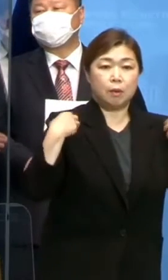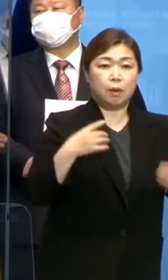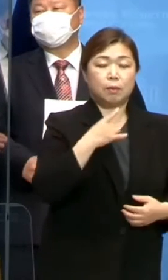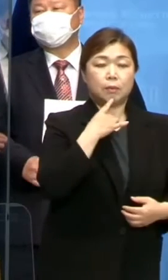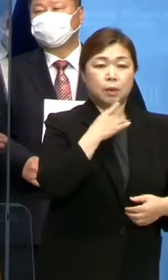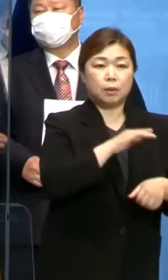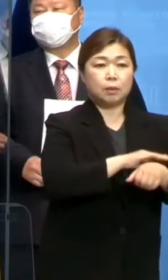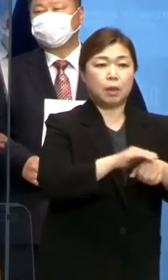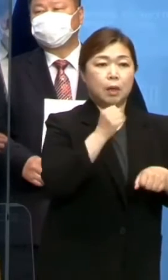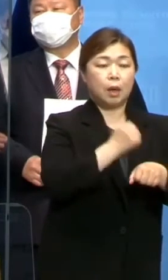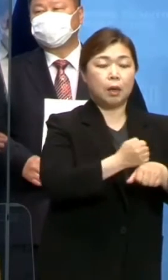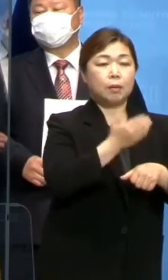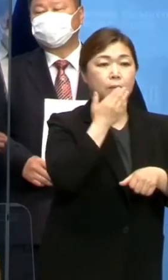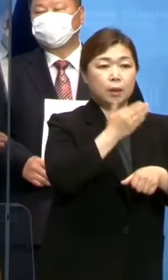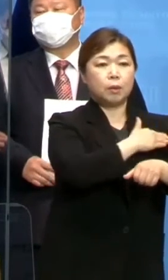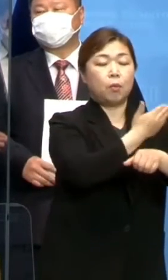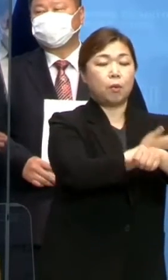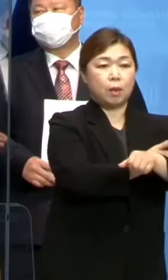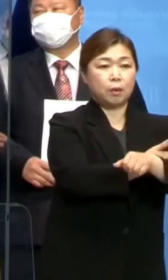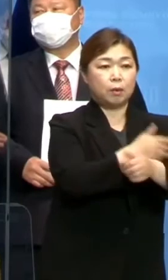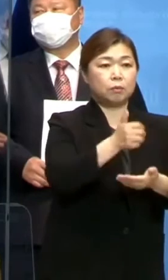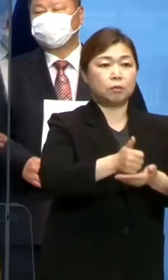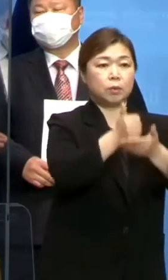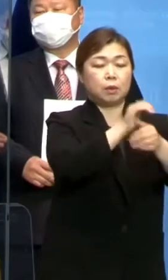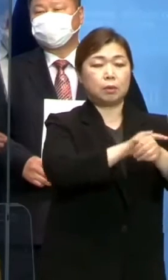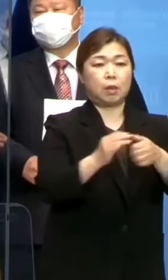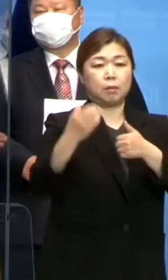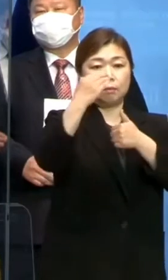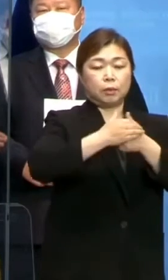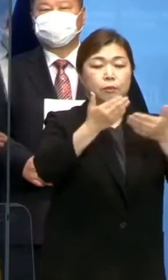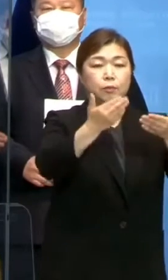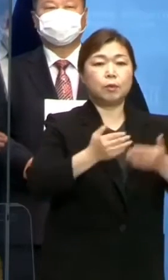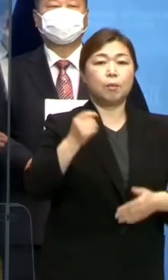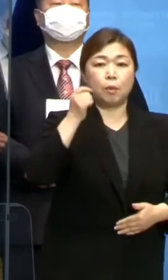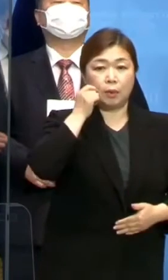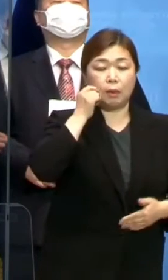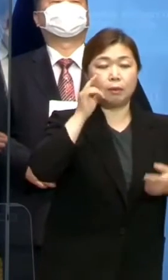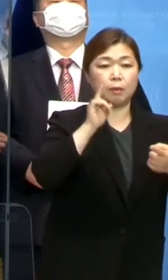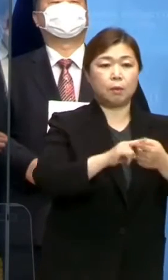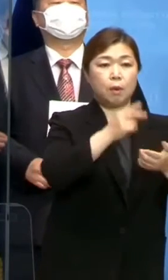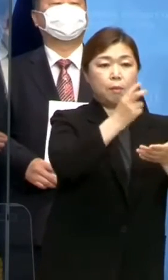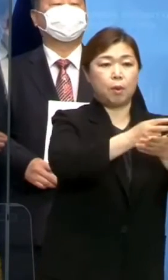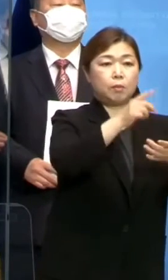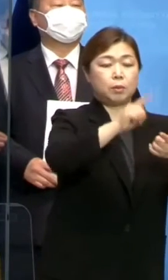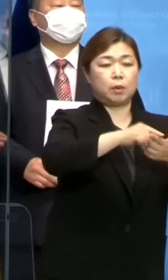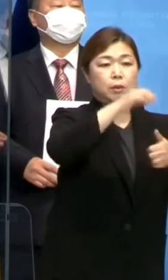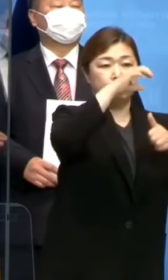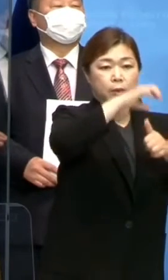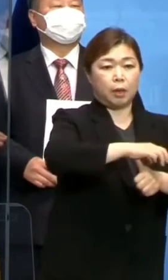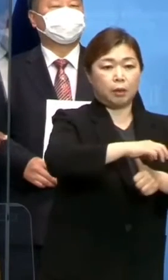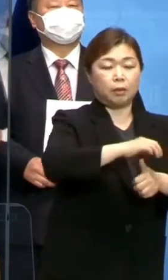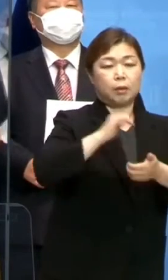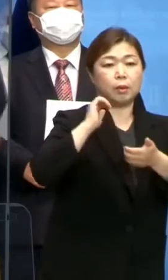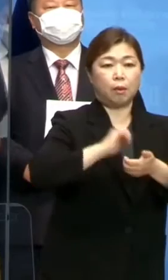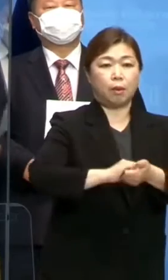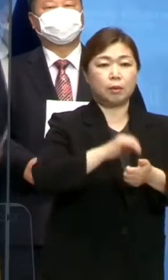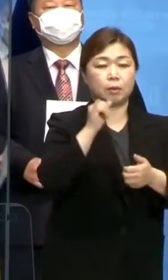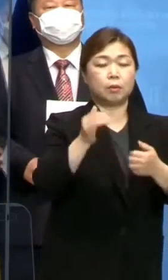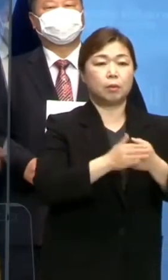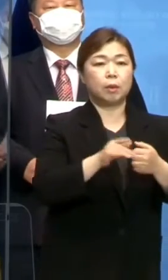있는 번 원과 위상을 제대로 부여받지 못한 채 법적 재앙과 역할에 한계 속에서